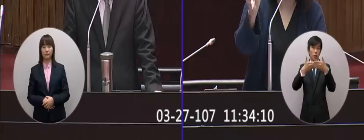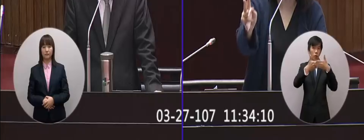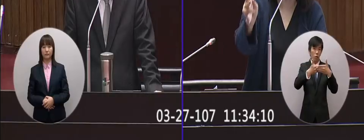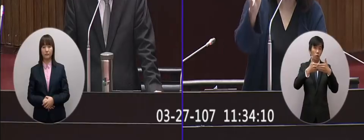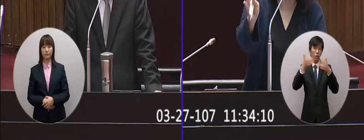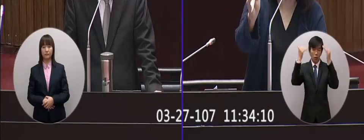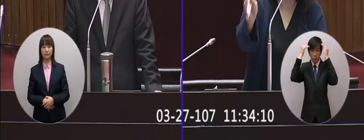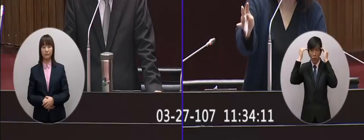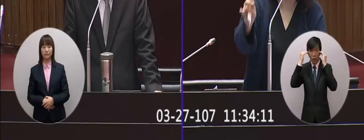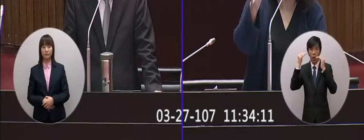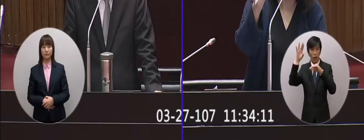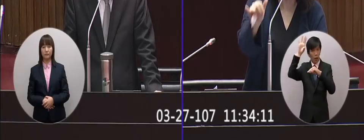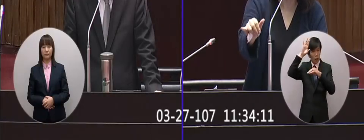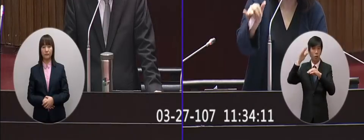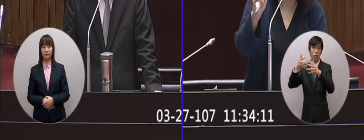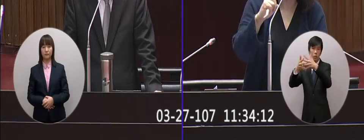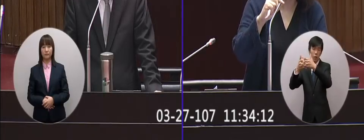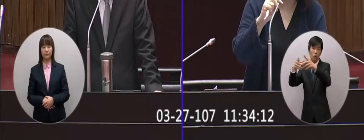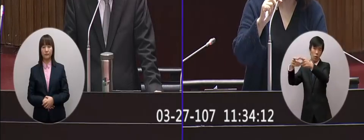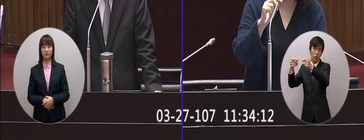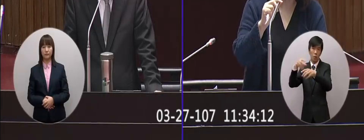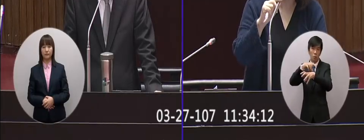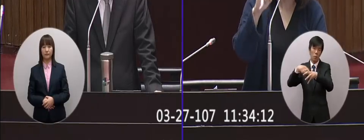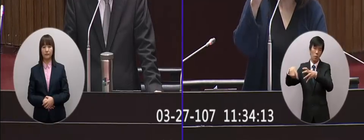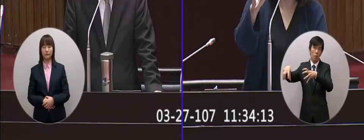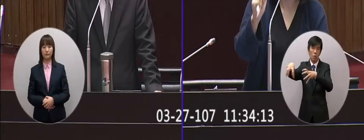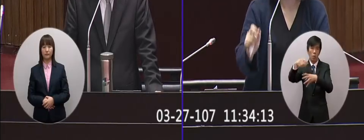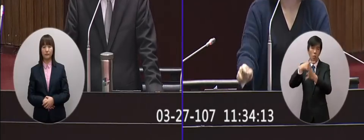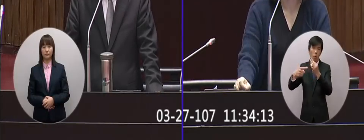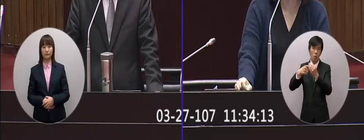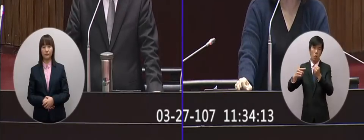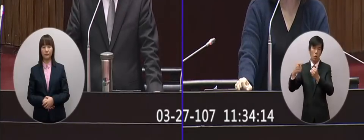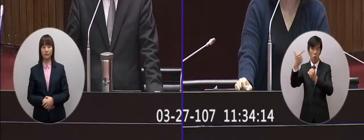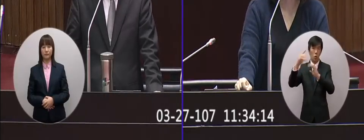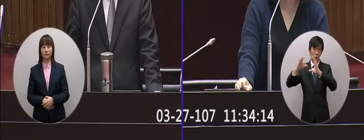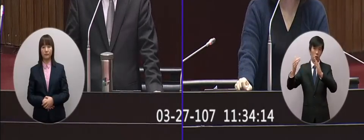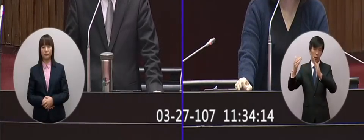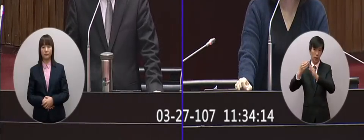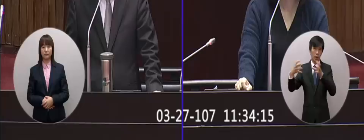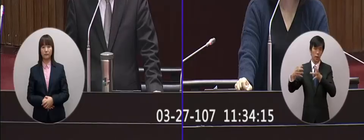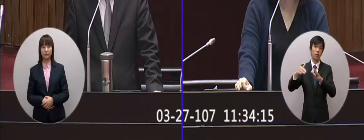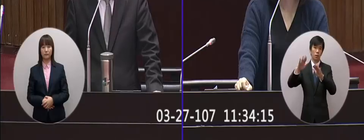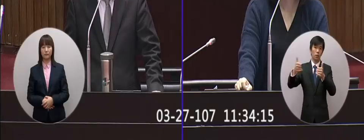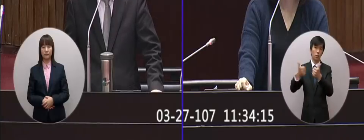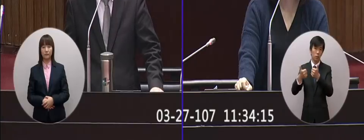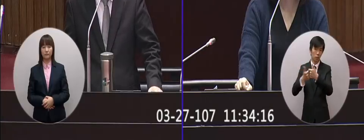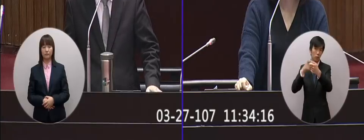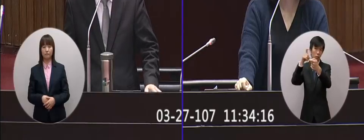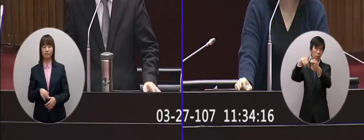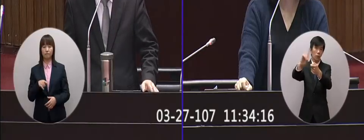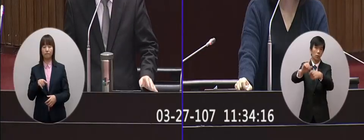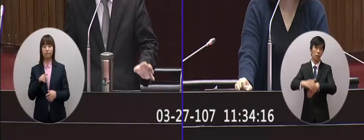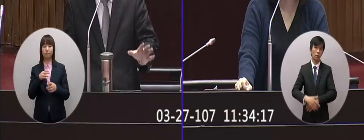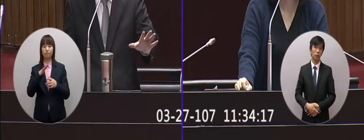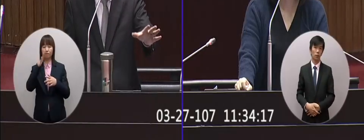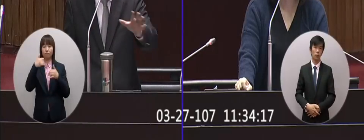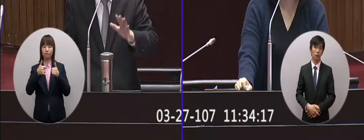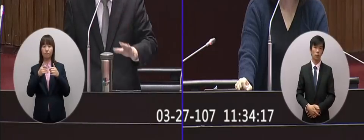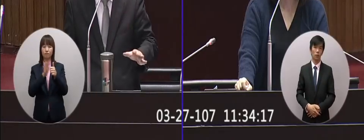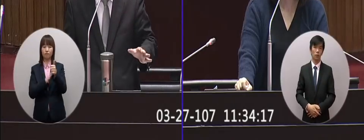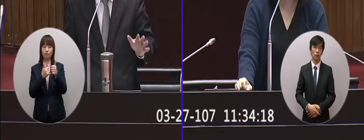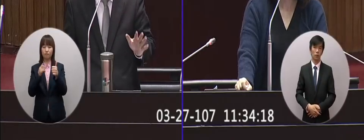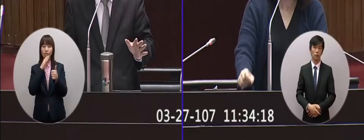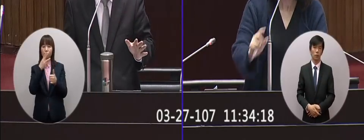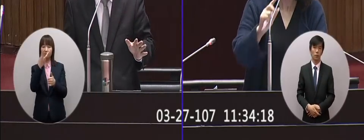韩、南韩、俄罗斯、美国、日本六国共同参与的，目的是为了什么？ 这个高路委员哦，因为这